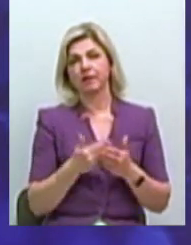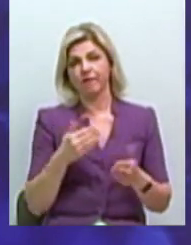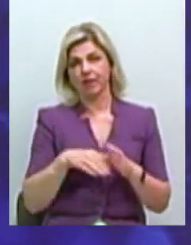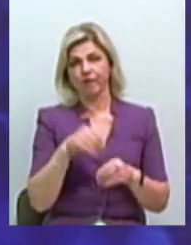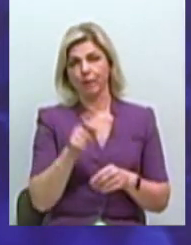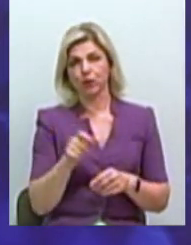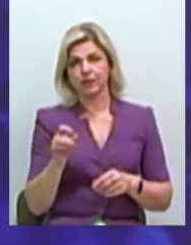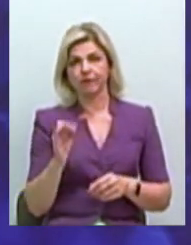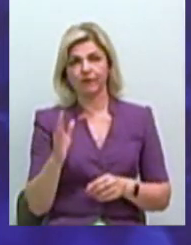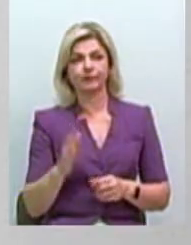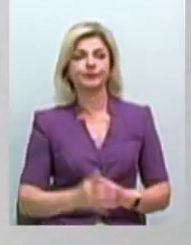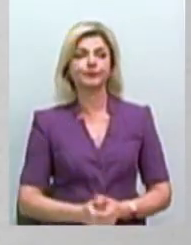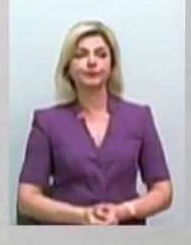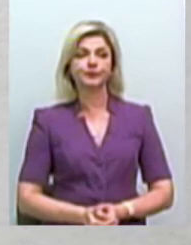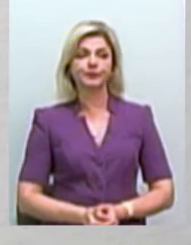виборців. Прошу.